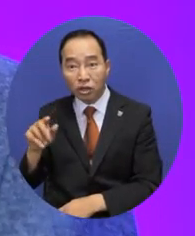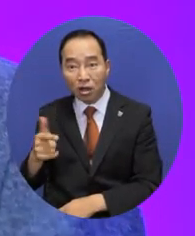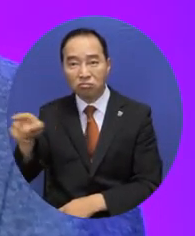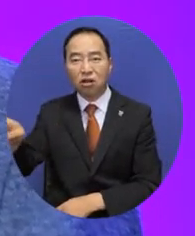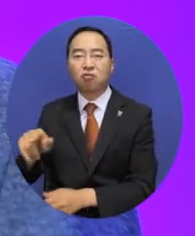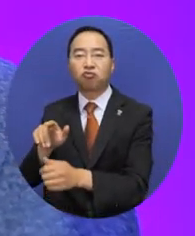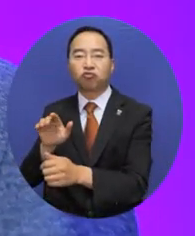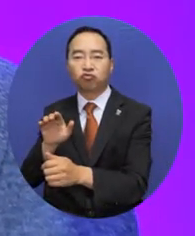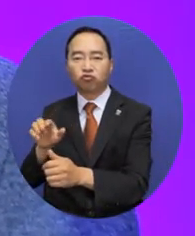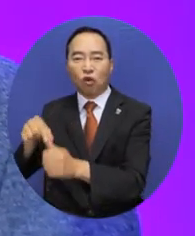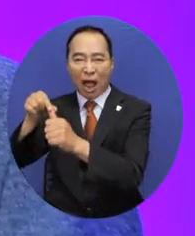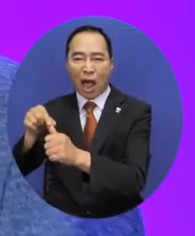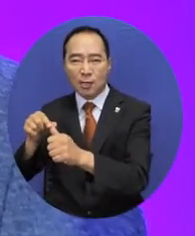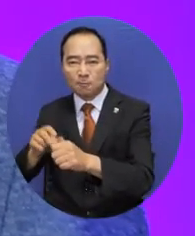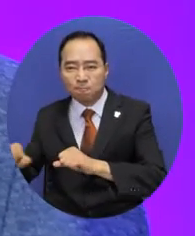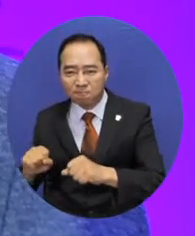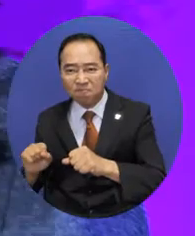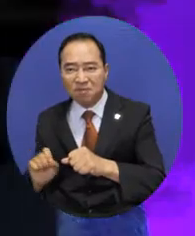구하러 뛰어들었습니다.